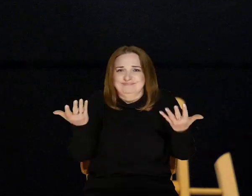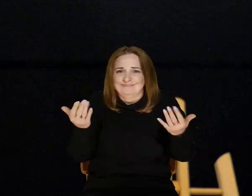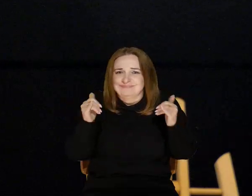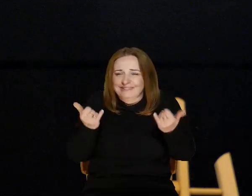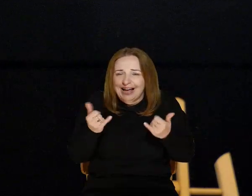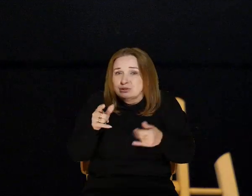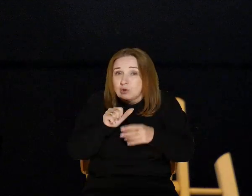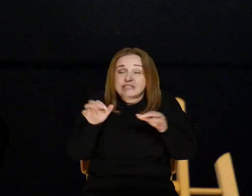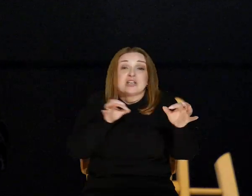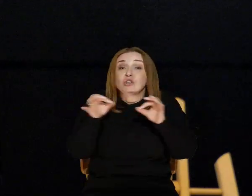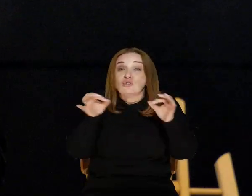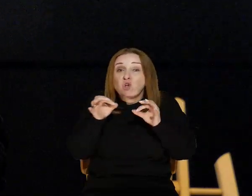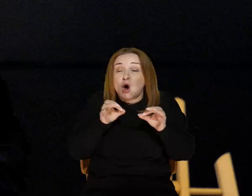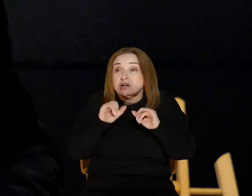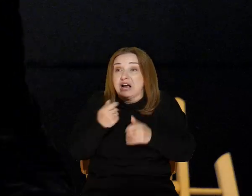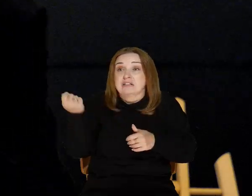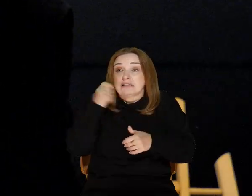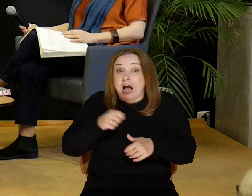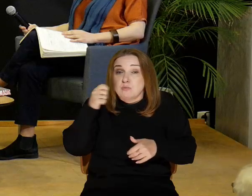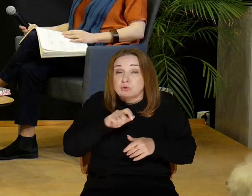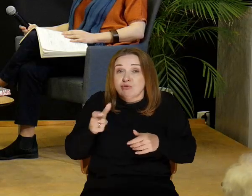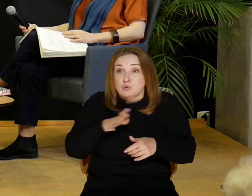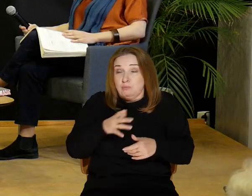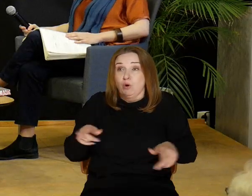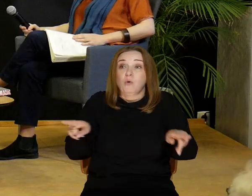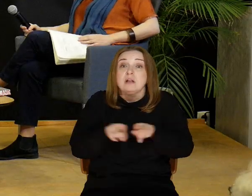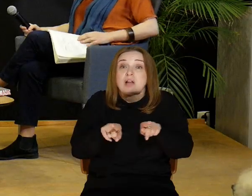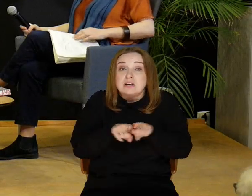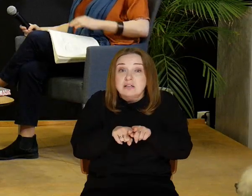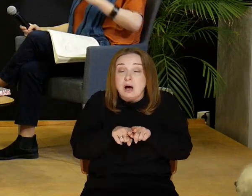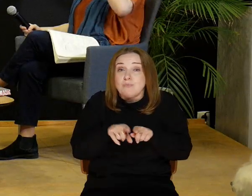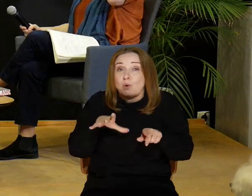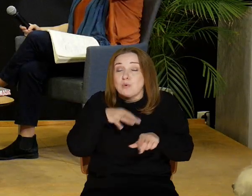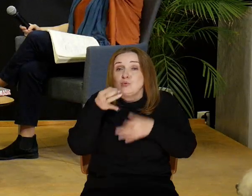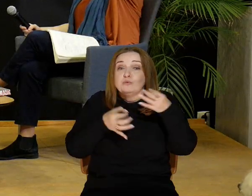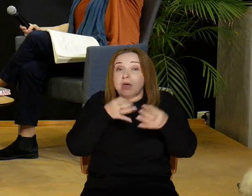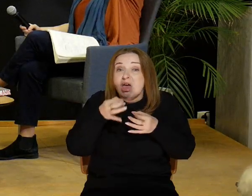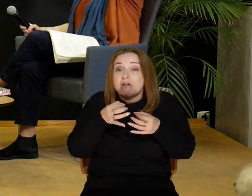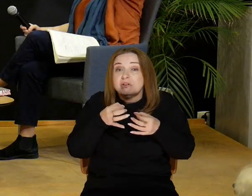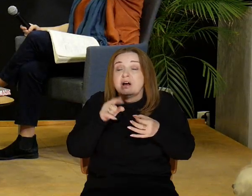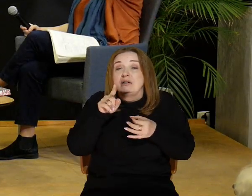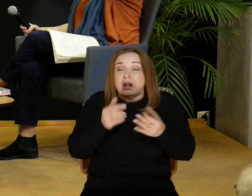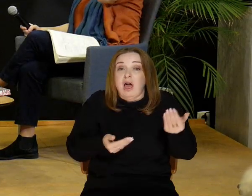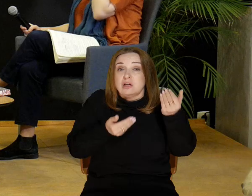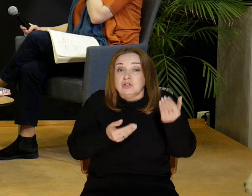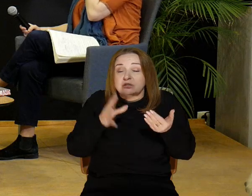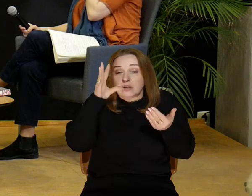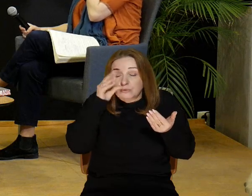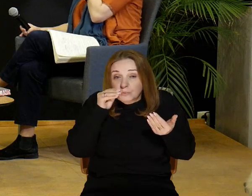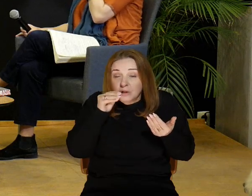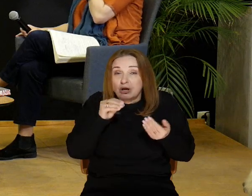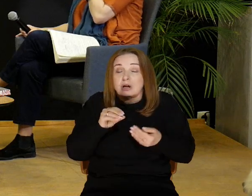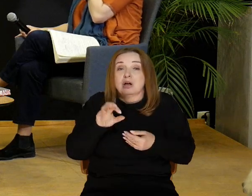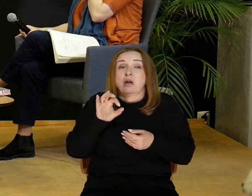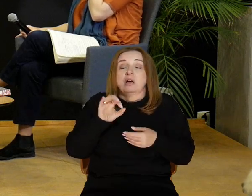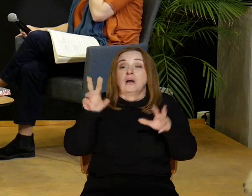o zbrodniach, tak jak ta kołysanka nieszczęsna. O mój rozmarynie. O bagnetach. Jest, tak, ze zwrotką, której tam nie ma. Tak, o mój rozmarynie ze